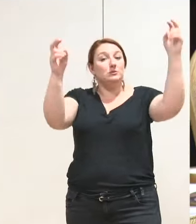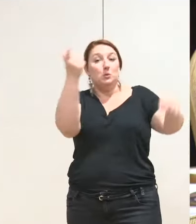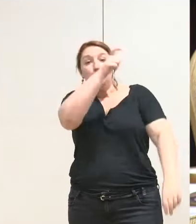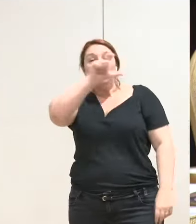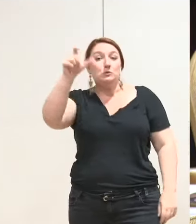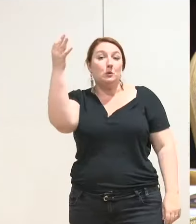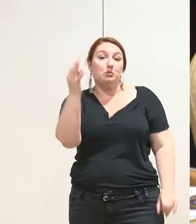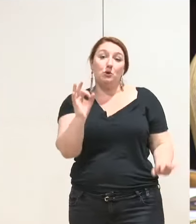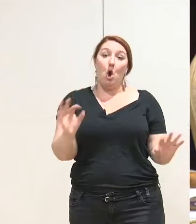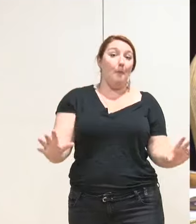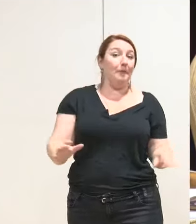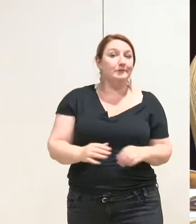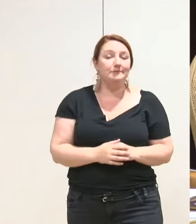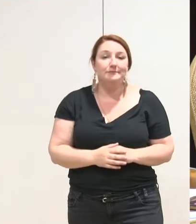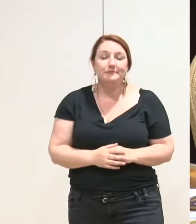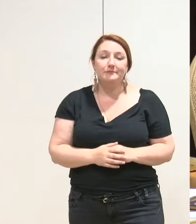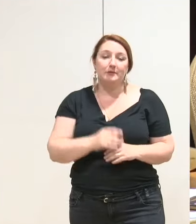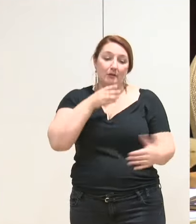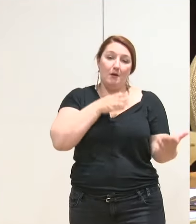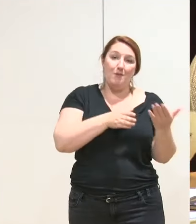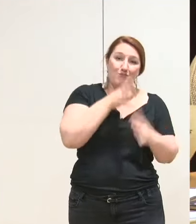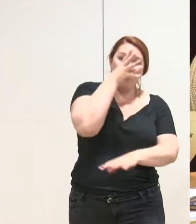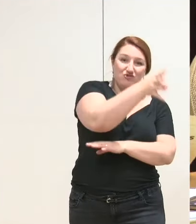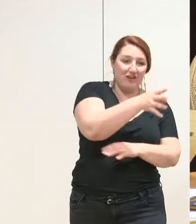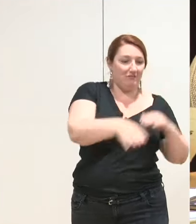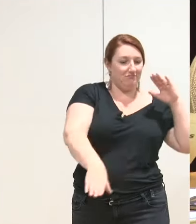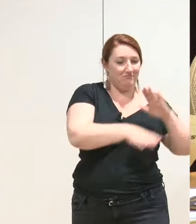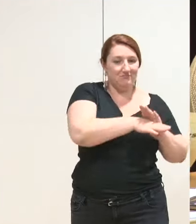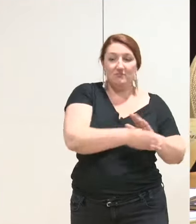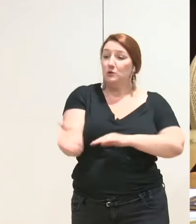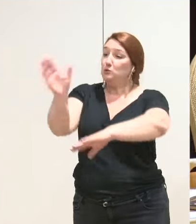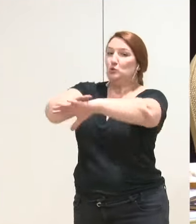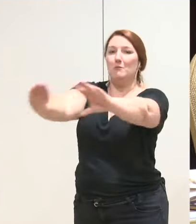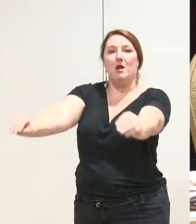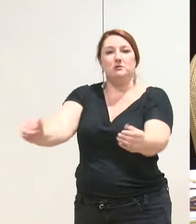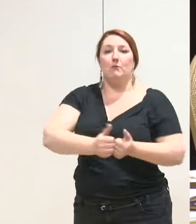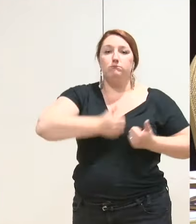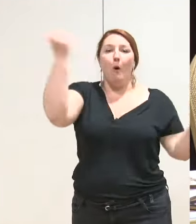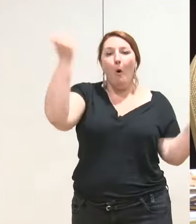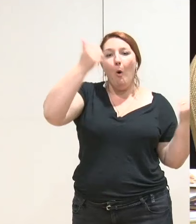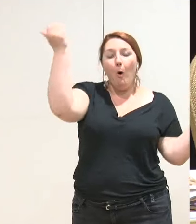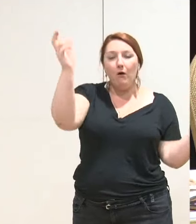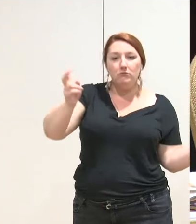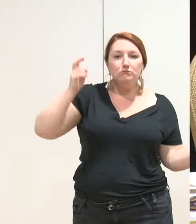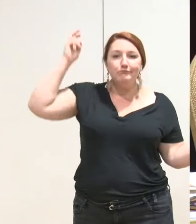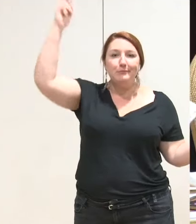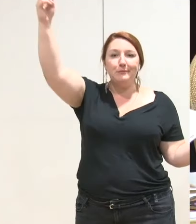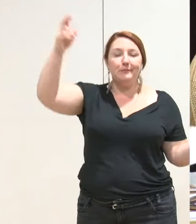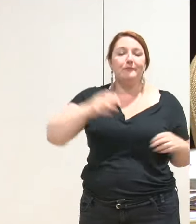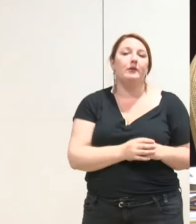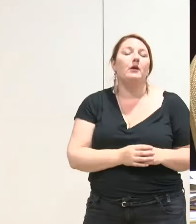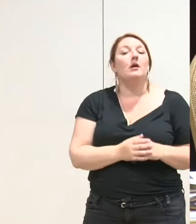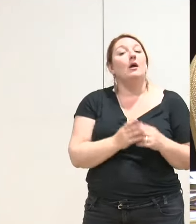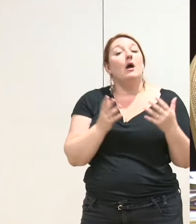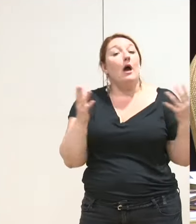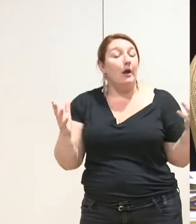% entre le projet initial et le projet et finalement ce que ça coûtait à la ville alors sur